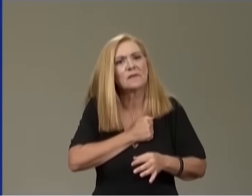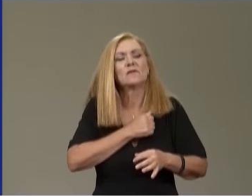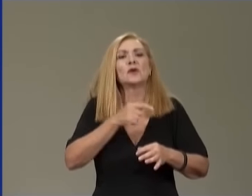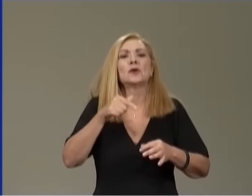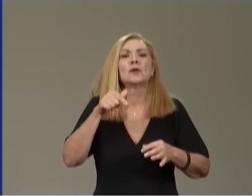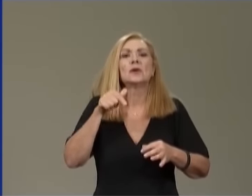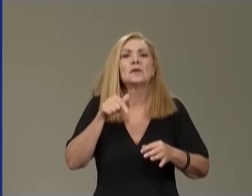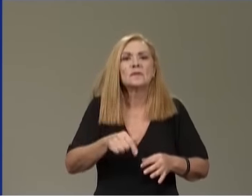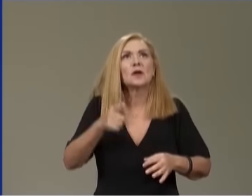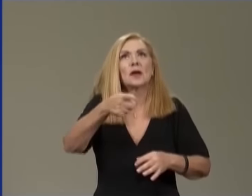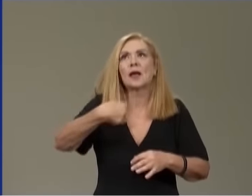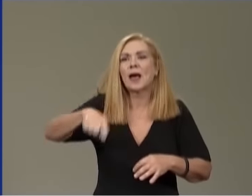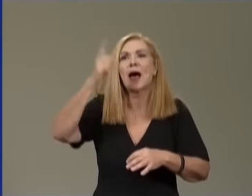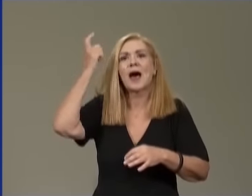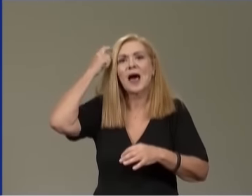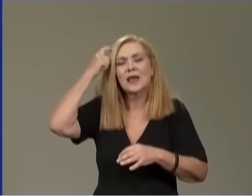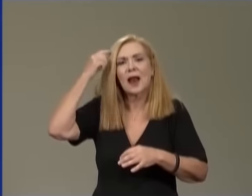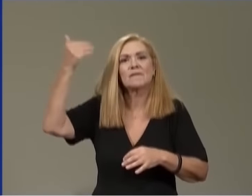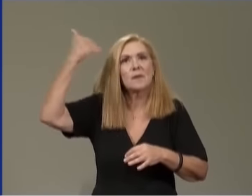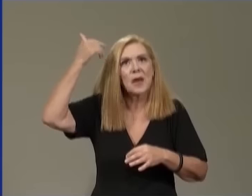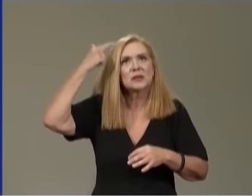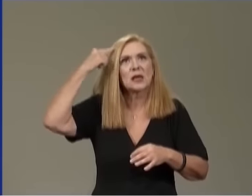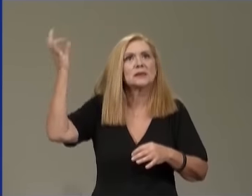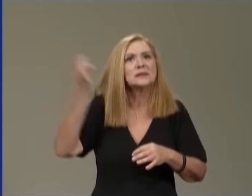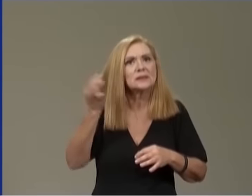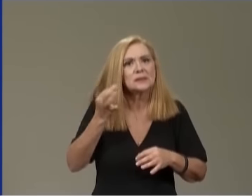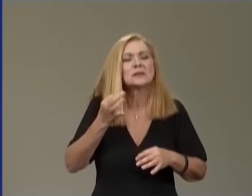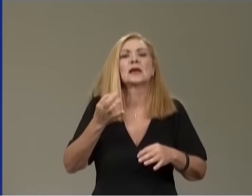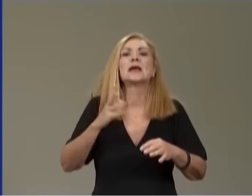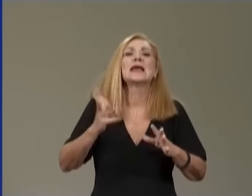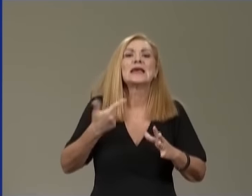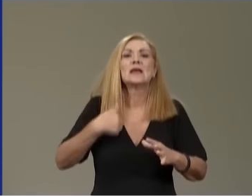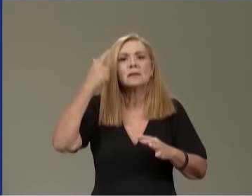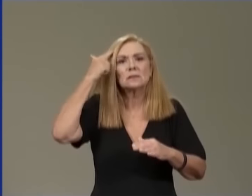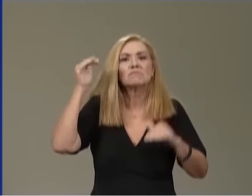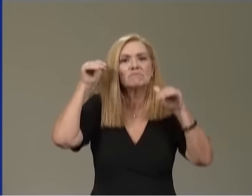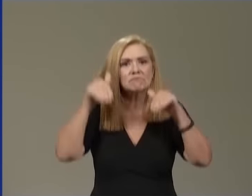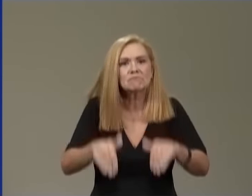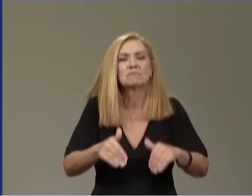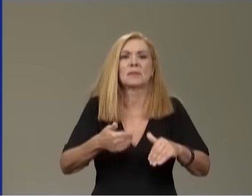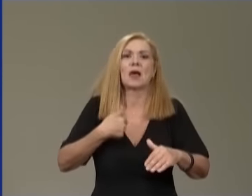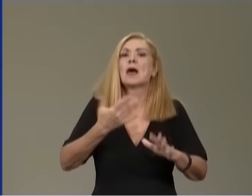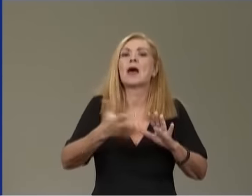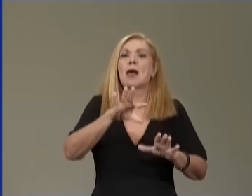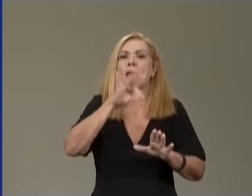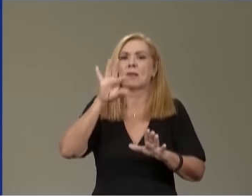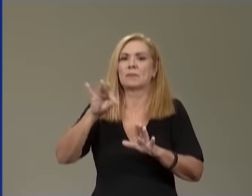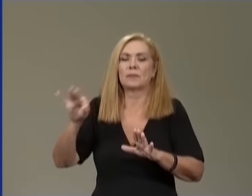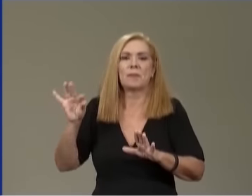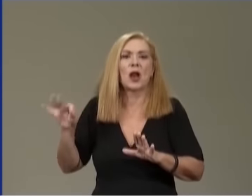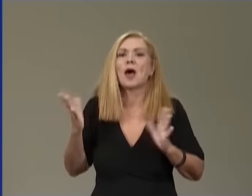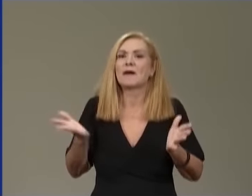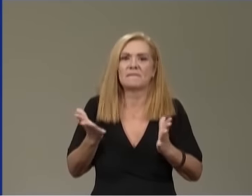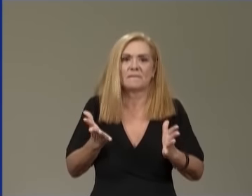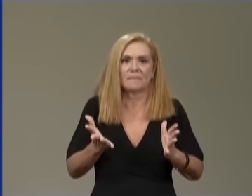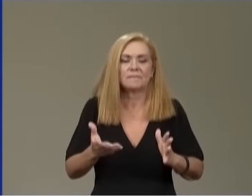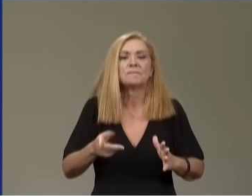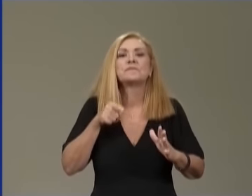και η εσωτερική λογική και συνέπεια των επιλογών μας. Για να το πω διαφορετικά, πρόκειται για αρχές οι